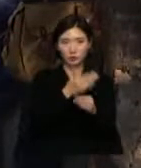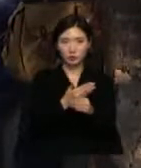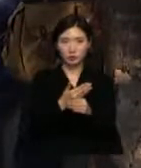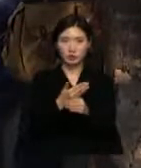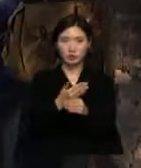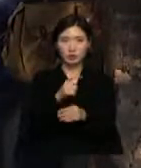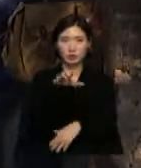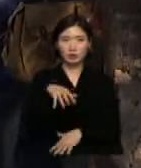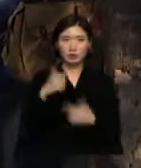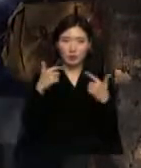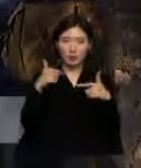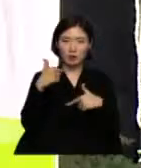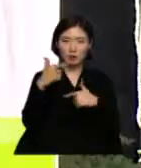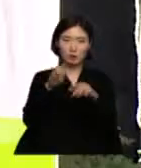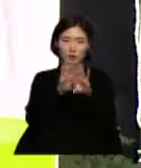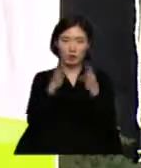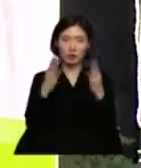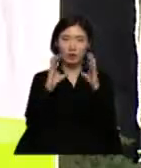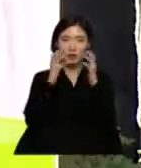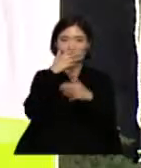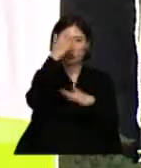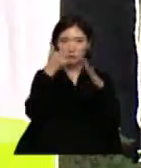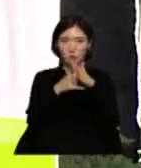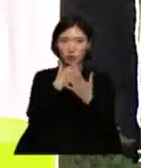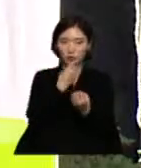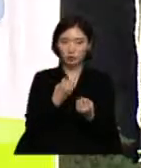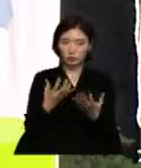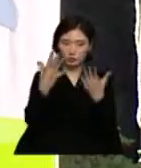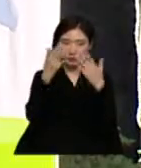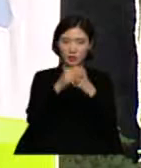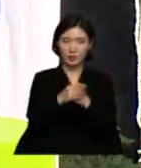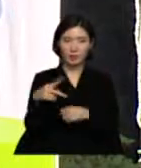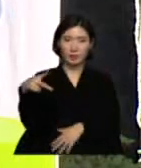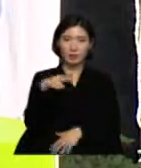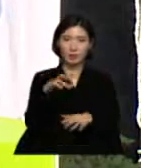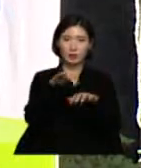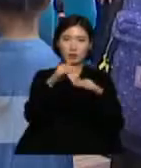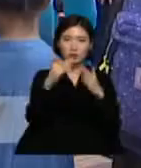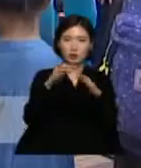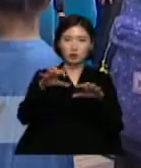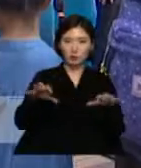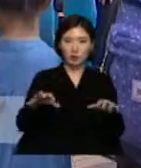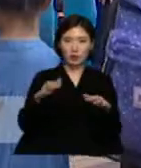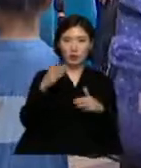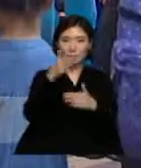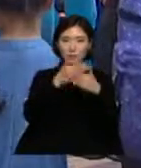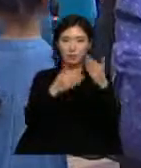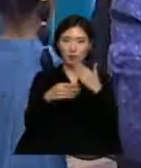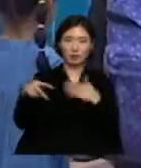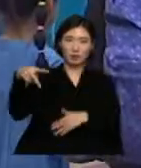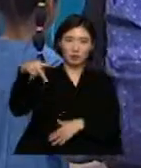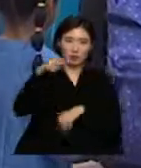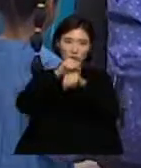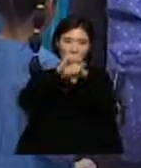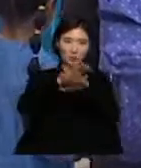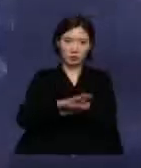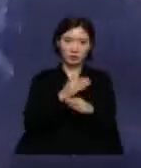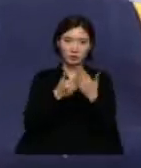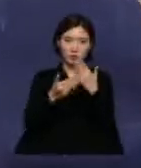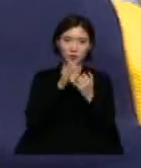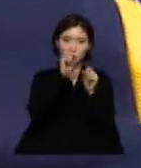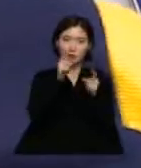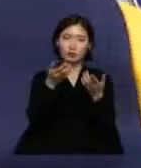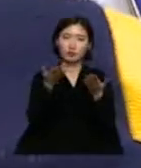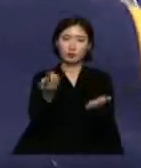뉴타운에서 매년 열리는 아동 청소년 축제입니다. 단절된 이웃 간의 벽을 허물고 아이들에게 다양한 체험의 기회를 주기